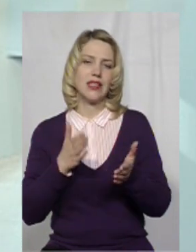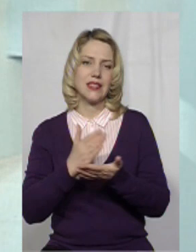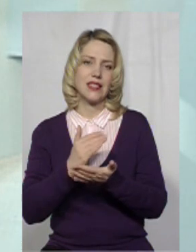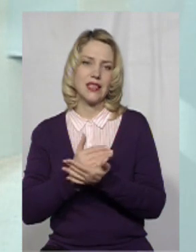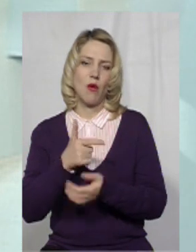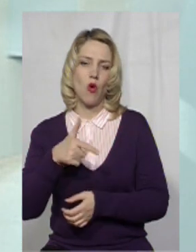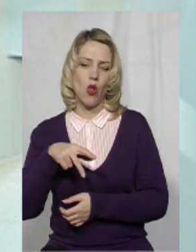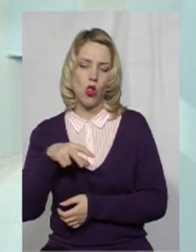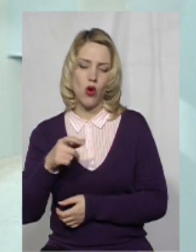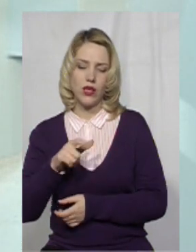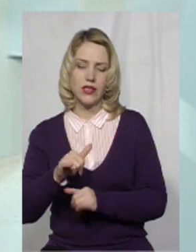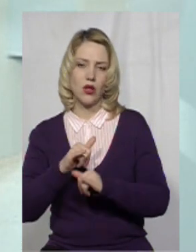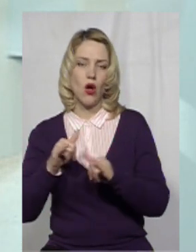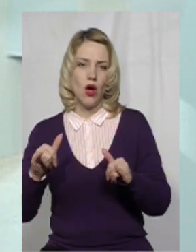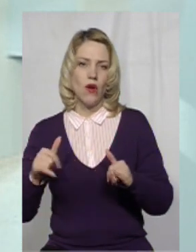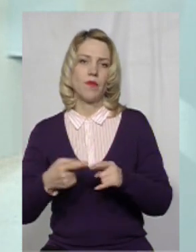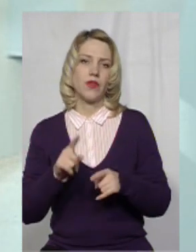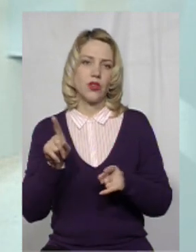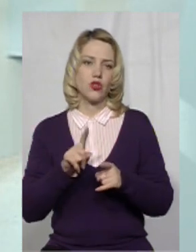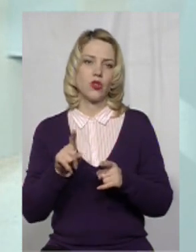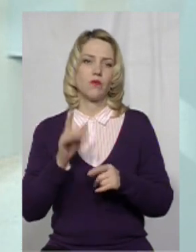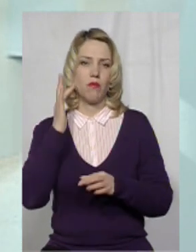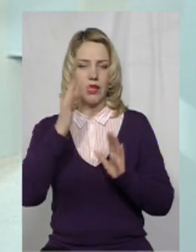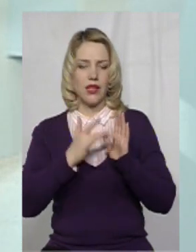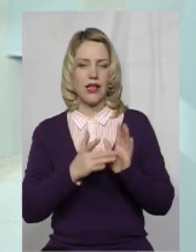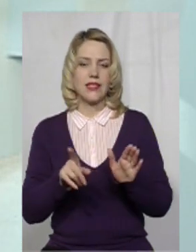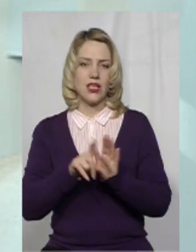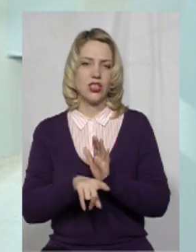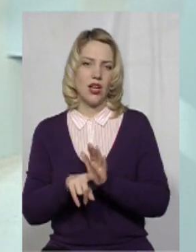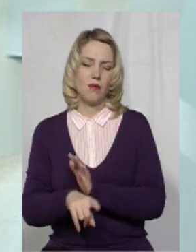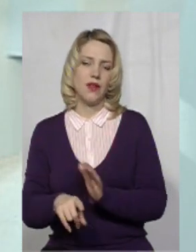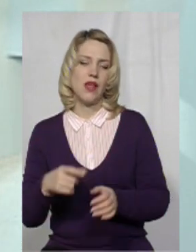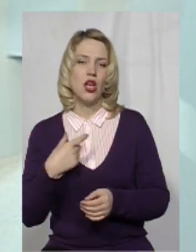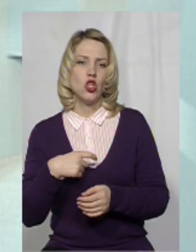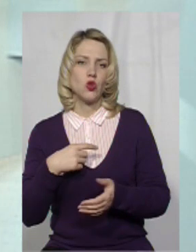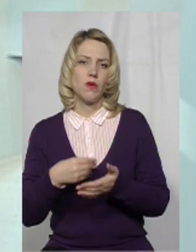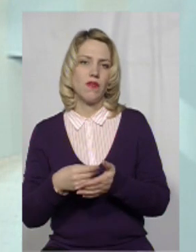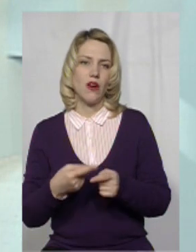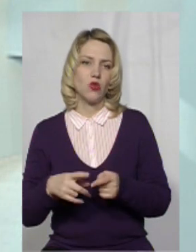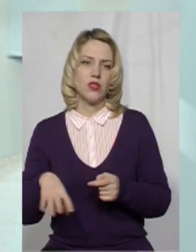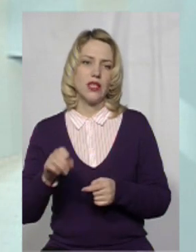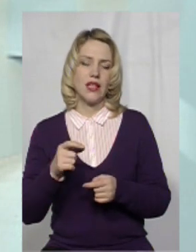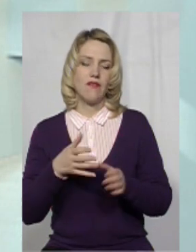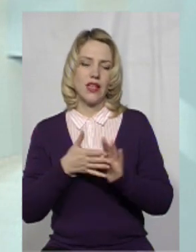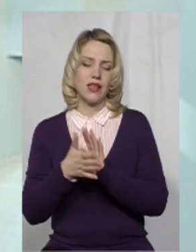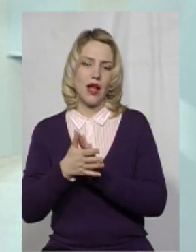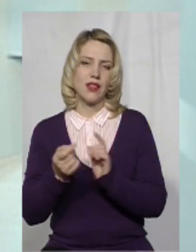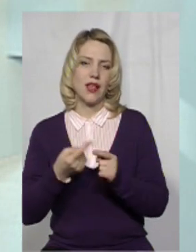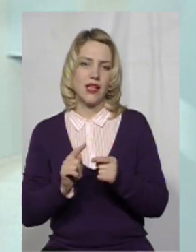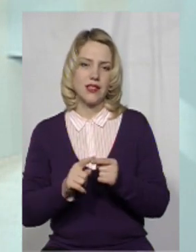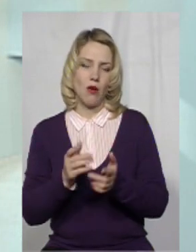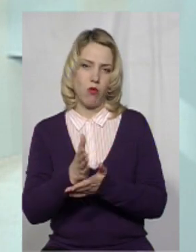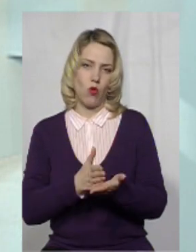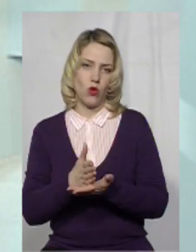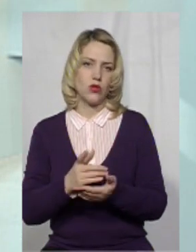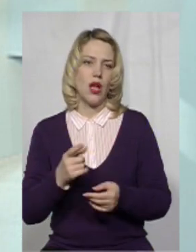з єдиним центром управління з метою там і здешевлення собі вартості витрат на всі дані послуги. Значить, і йшлося